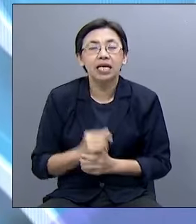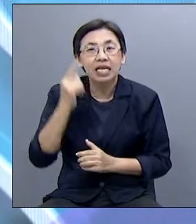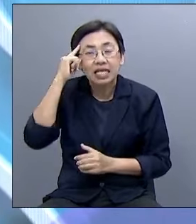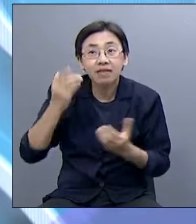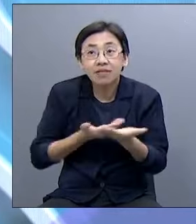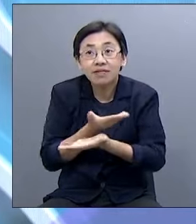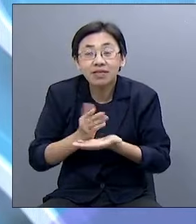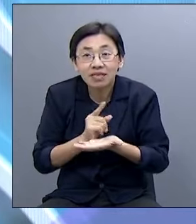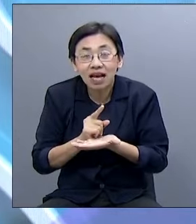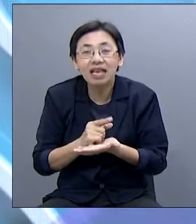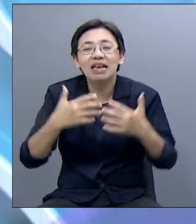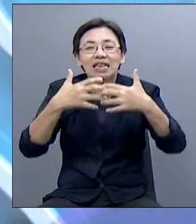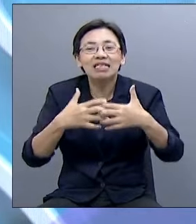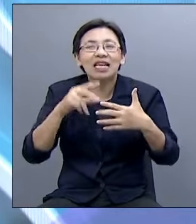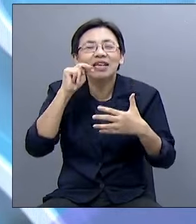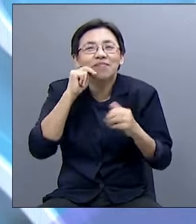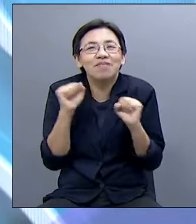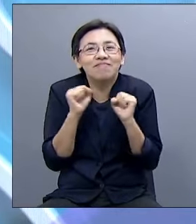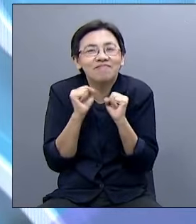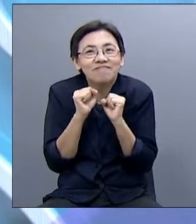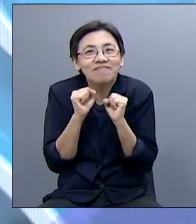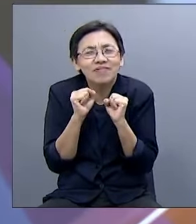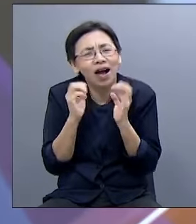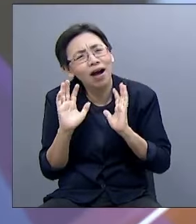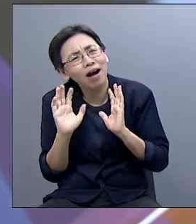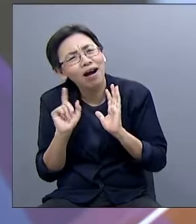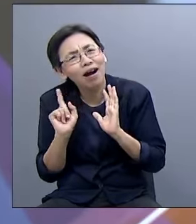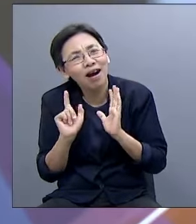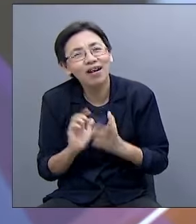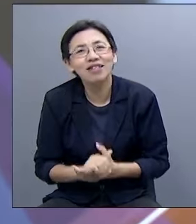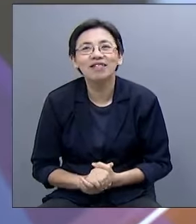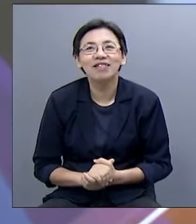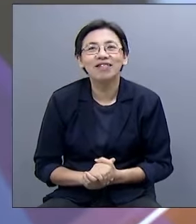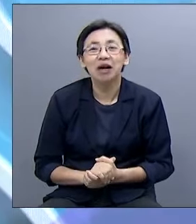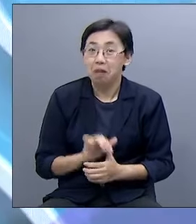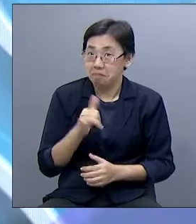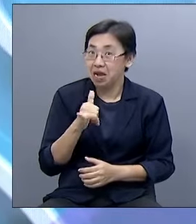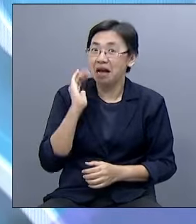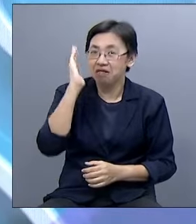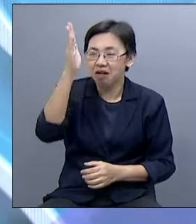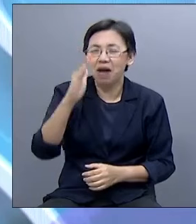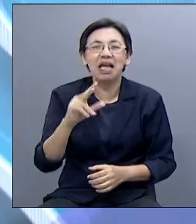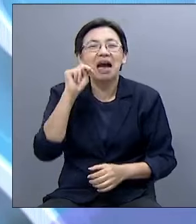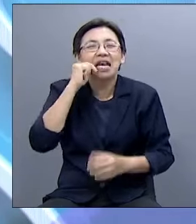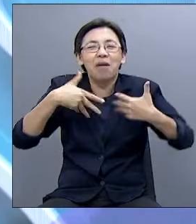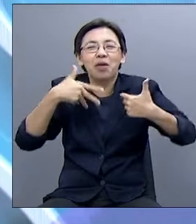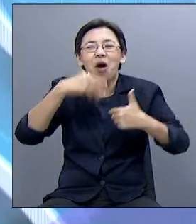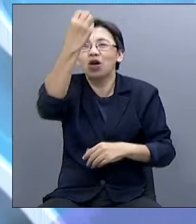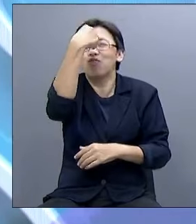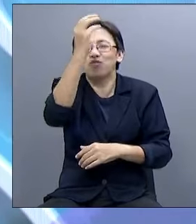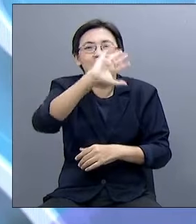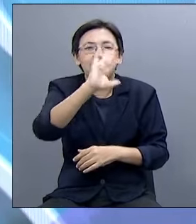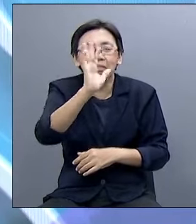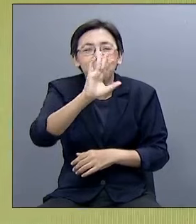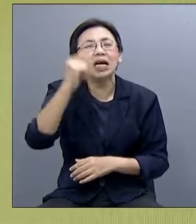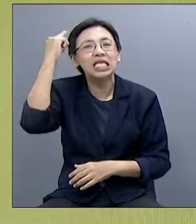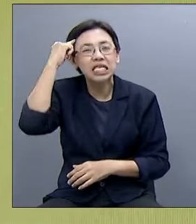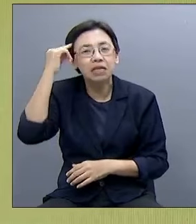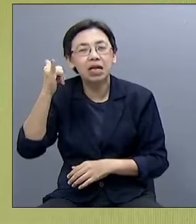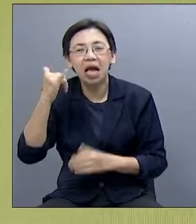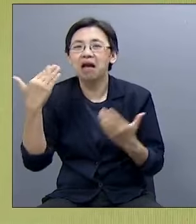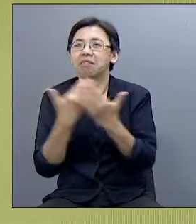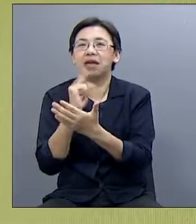ำน้ำเย็น ค่ะ ติดเครื่องทำความเย ็ น ไม่แน่นะในอนาคตอาจจะมี คนไม่ติดเครื่องทำน้ำอุ่นแล้วคนติดเครื่องทำน้ำเย็น เพราะว่าโลกมัน